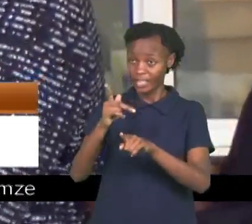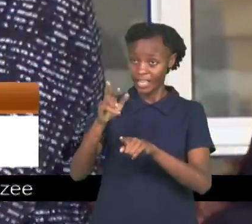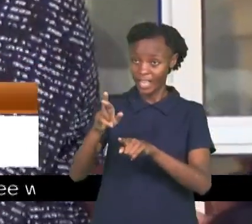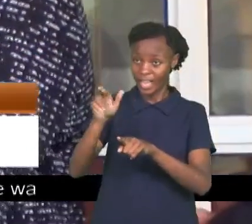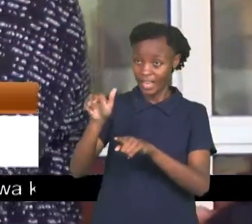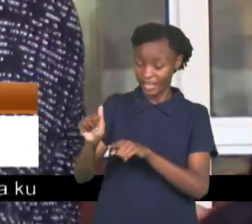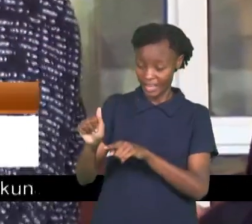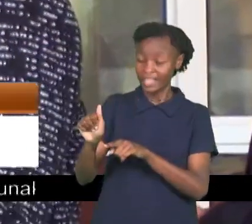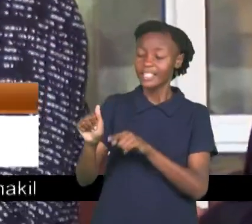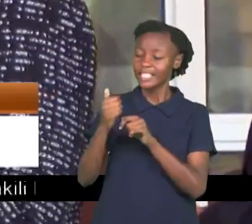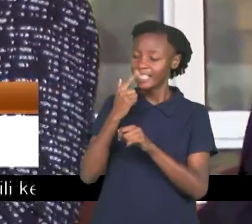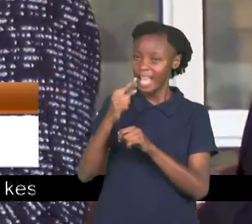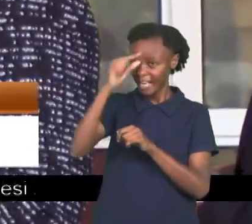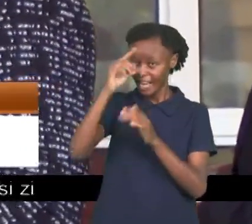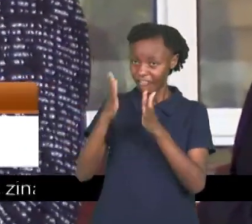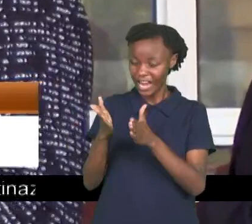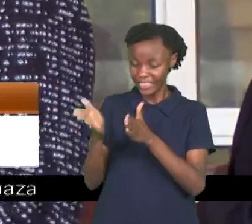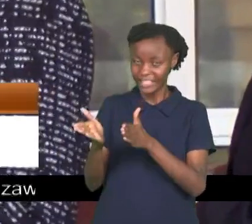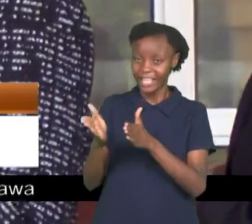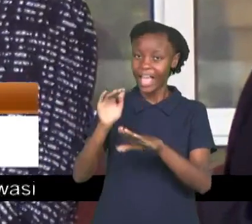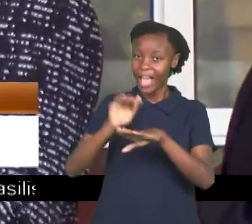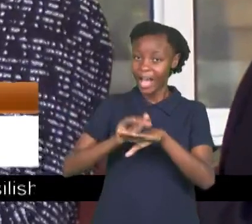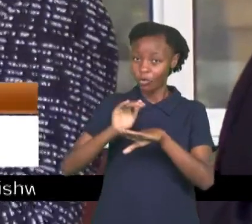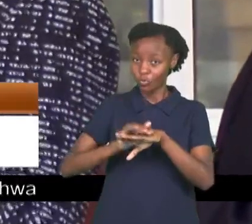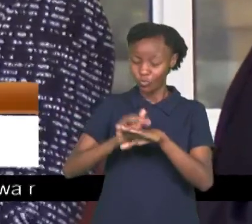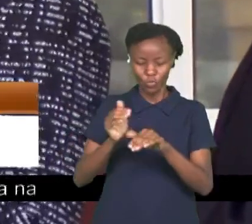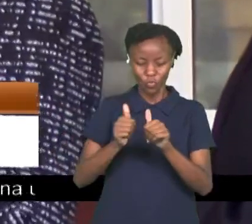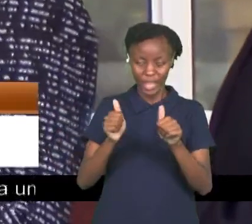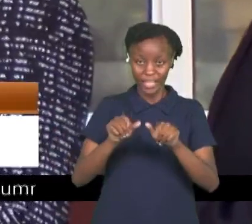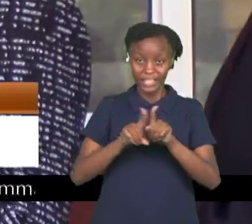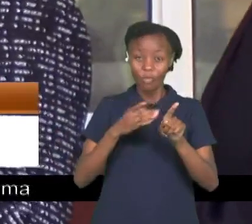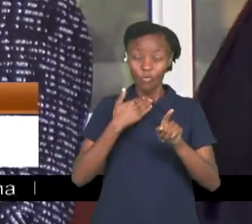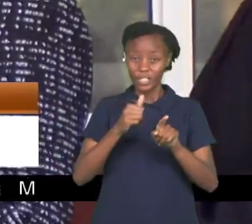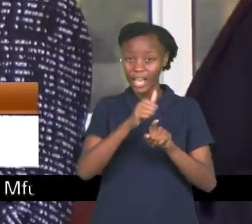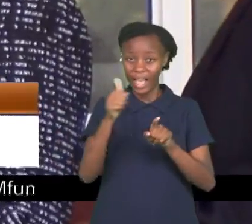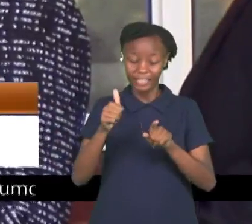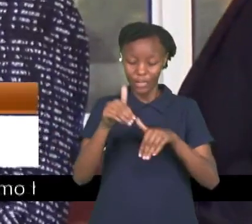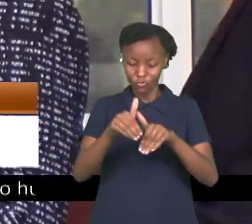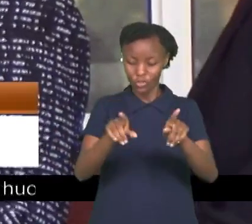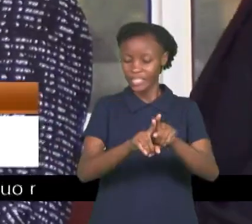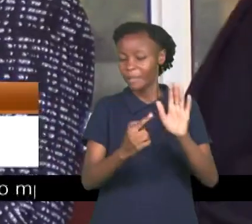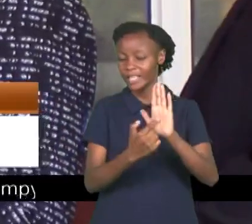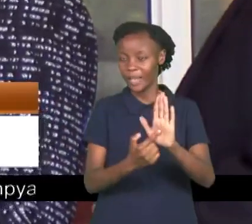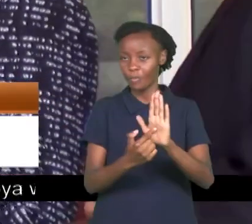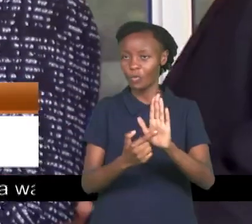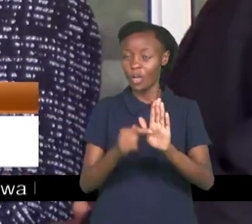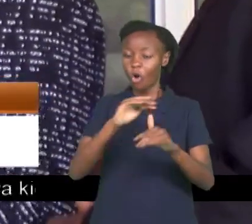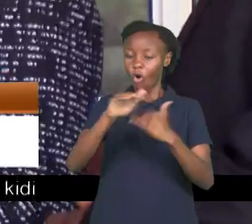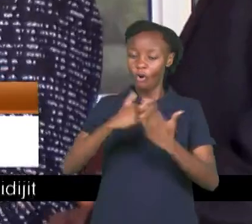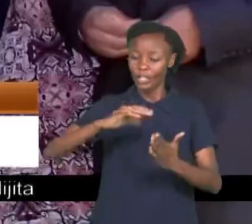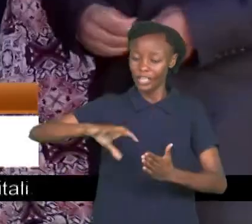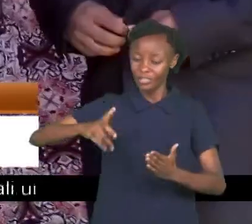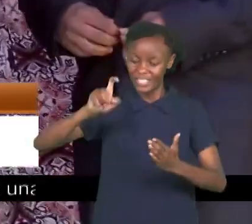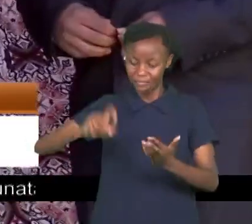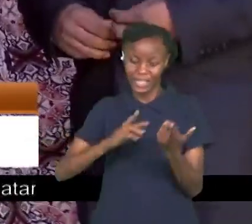mwema wa mwanga katika maendeleo ya kitaifa, huku ikizitaka kaunti zingine kuiga mfano huo. KRA imesema kwamba kaunti zote zinafaa